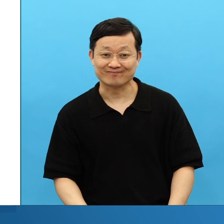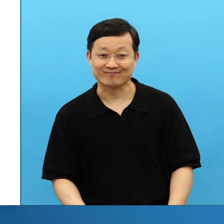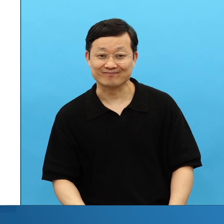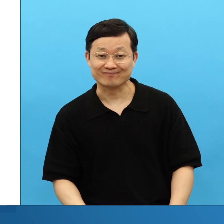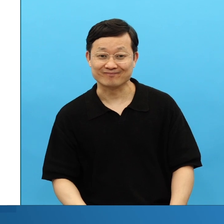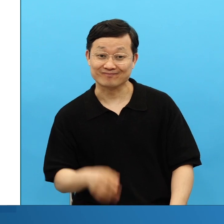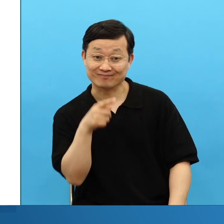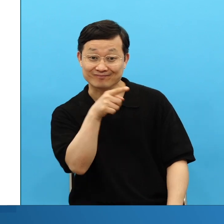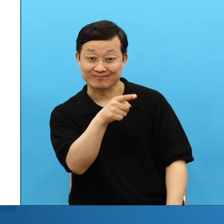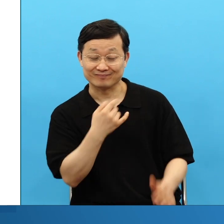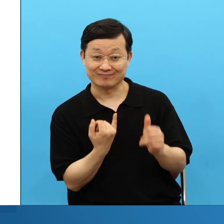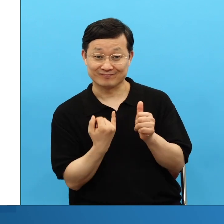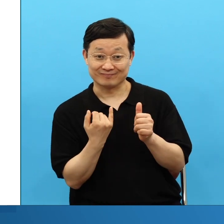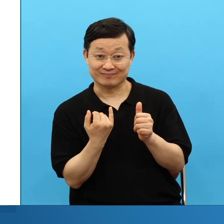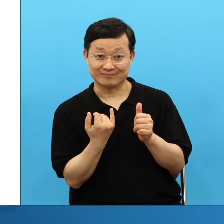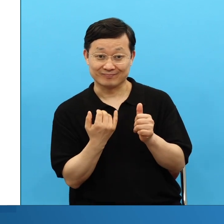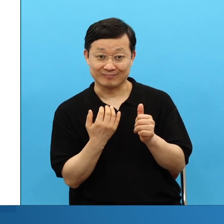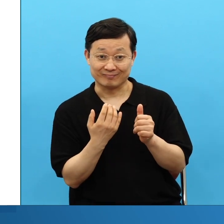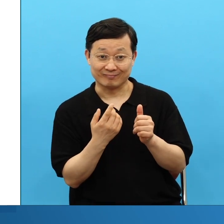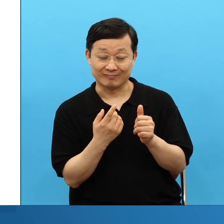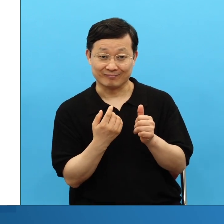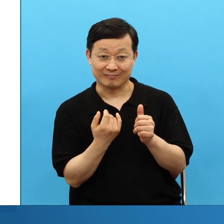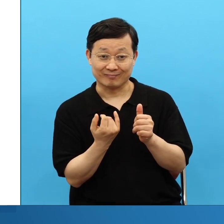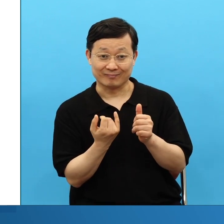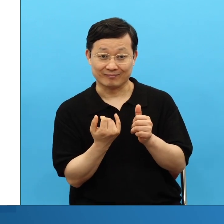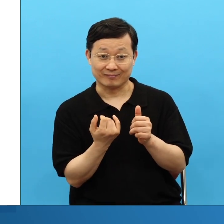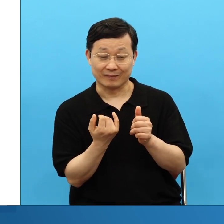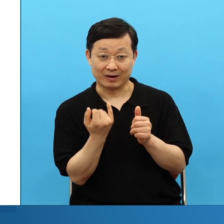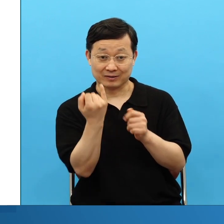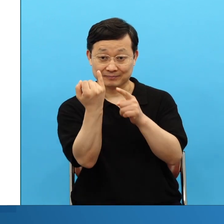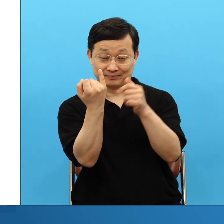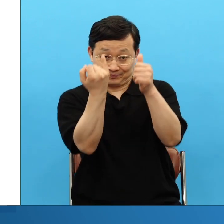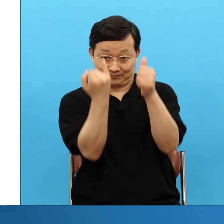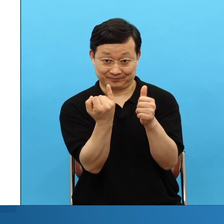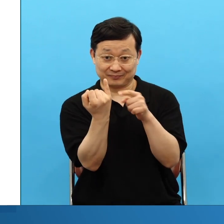저기 옆에 있는 분은 저를 전도한 분입니다.